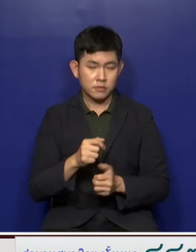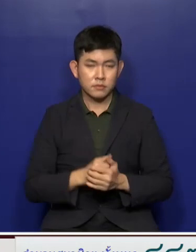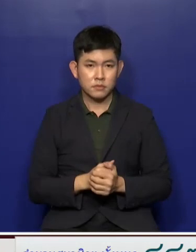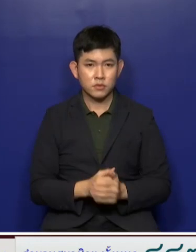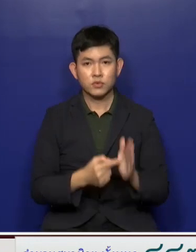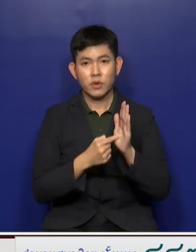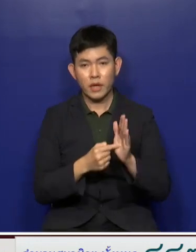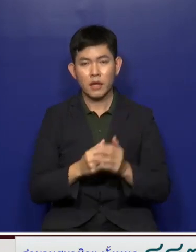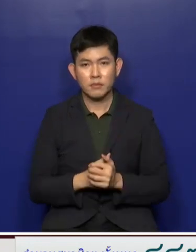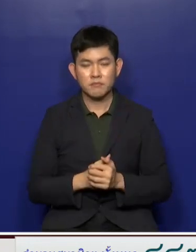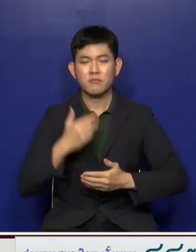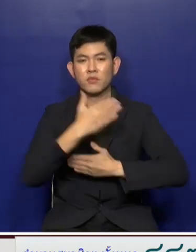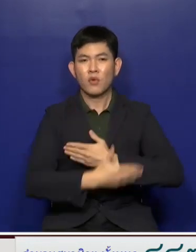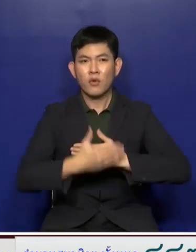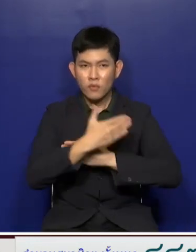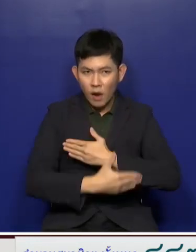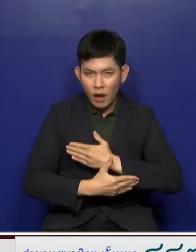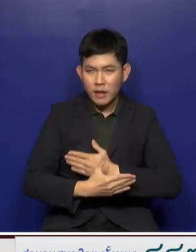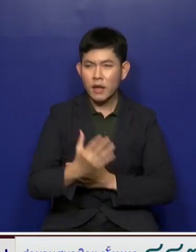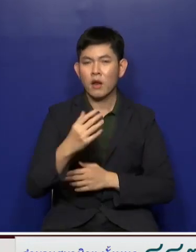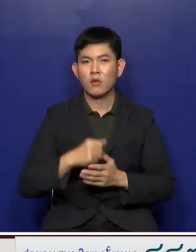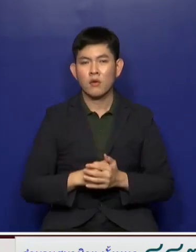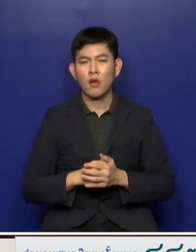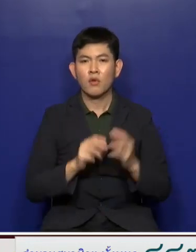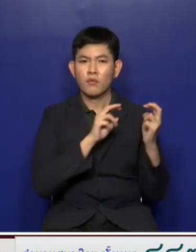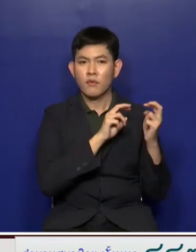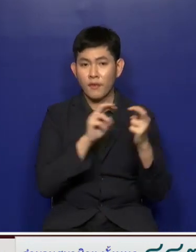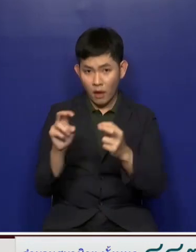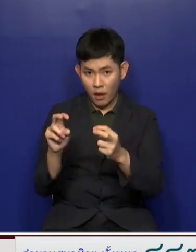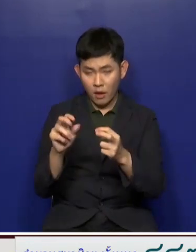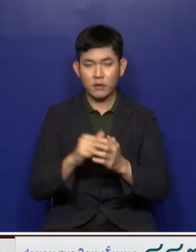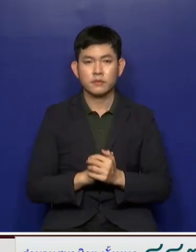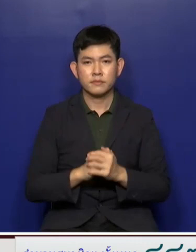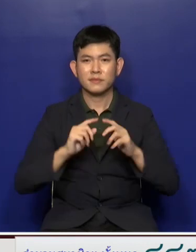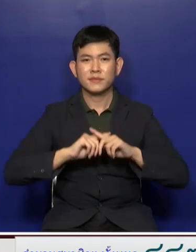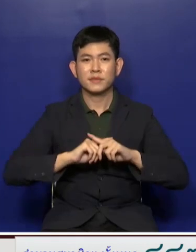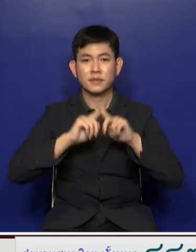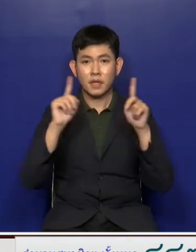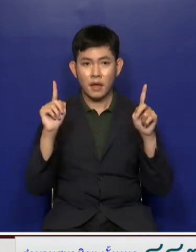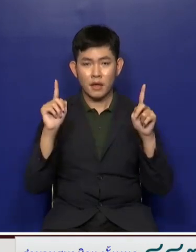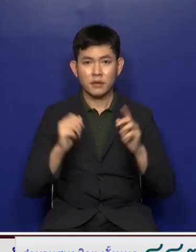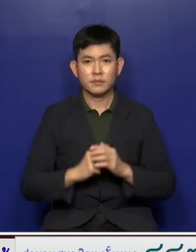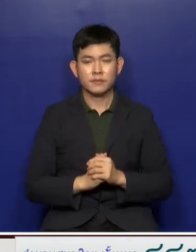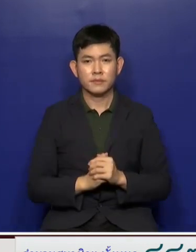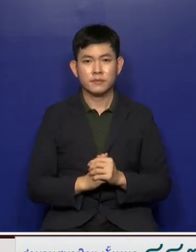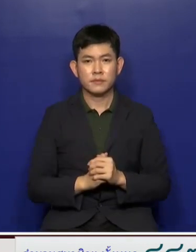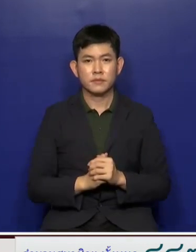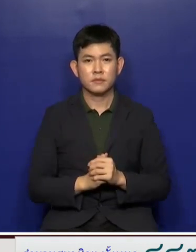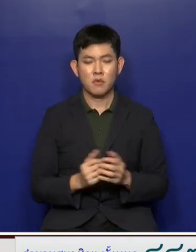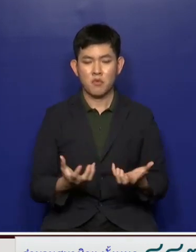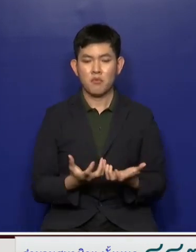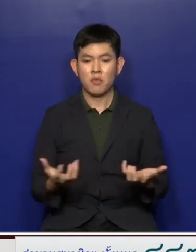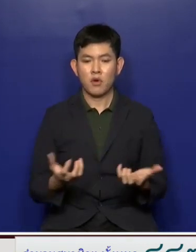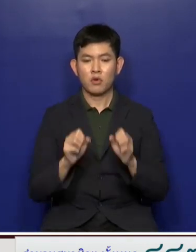ไฟเราเห็นภาพรถไฟฟ้าในขณะที่อุปกรณ์ที่ใช้เ